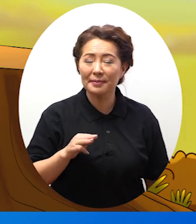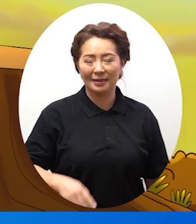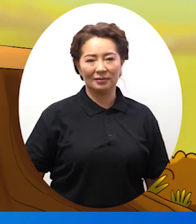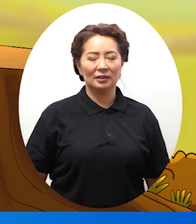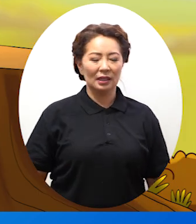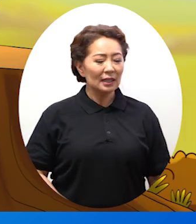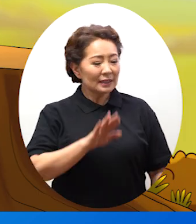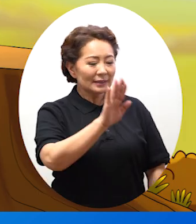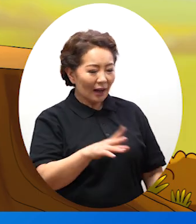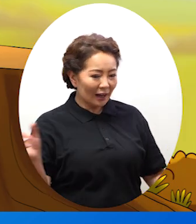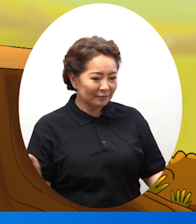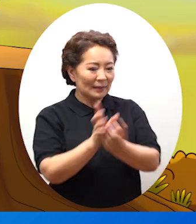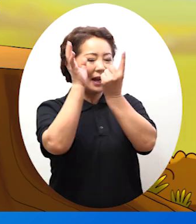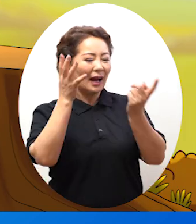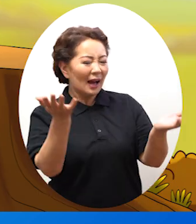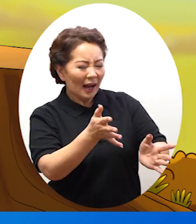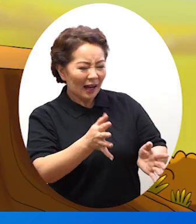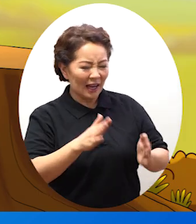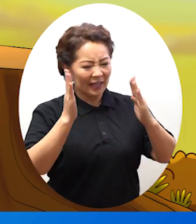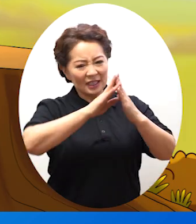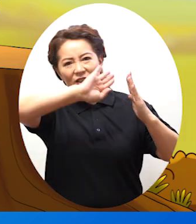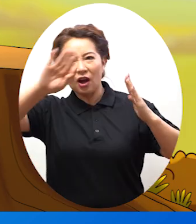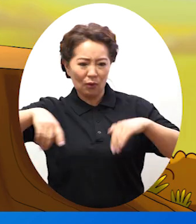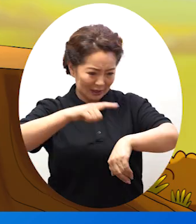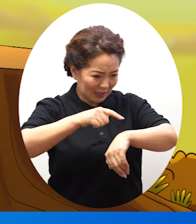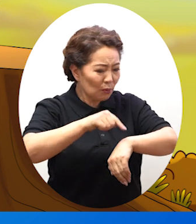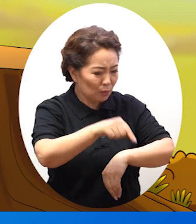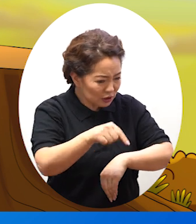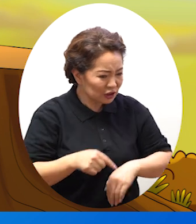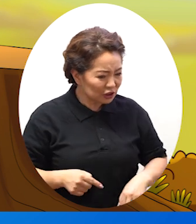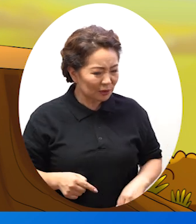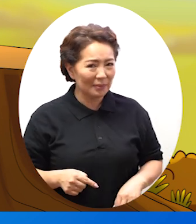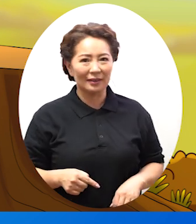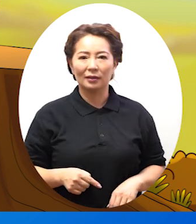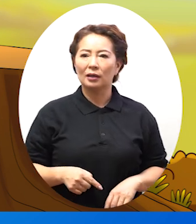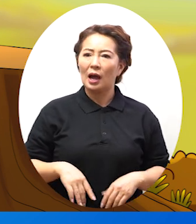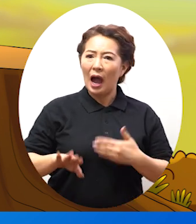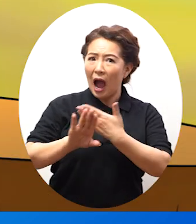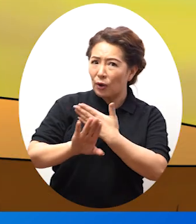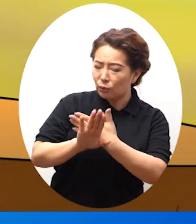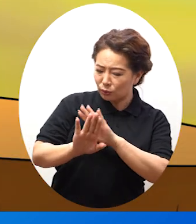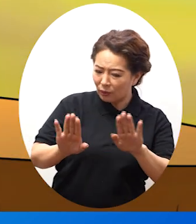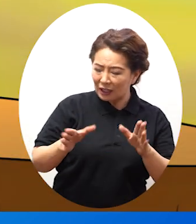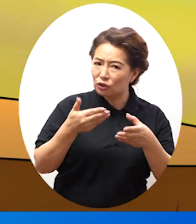За, сахилахгүй өнхрөөшх юм ээ. Харих цаг болсон байна да. Чамайг аюулгүй газар хүргэж өгье.